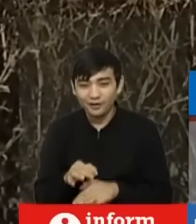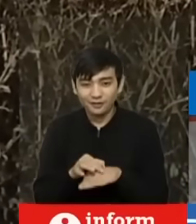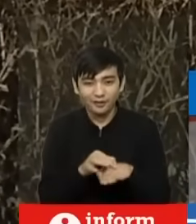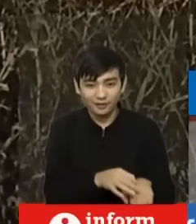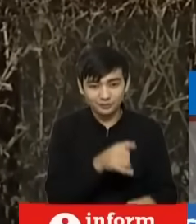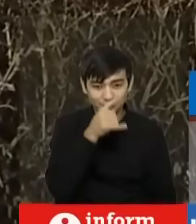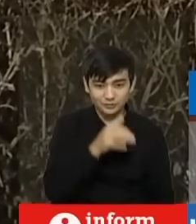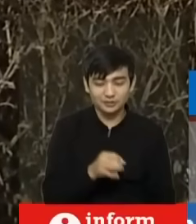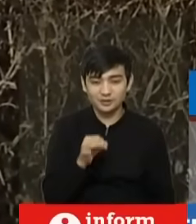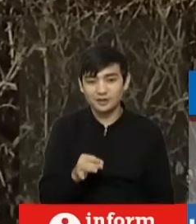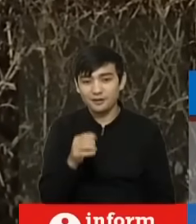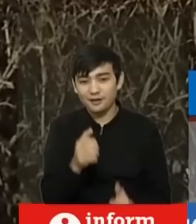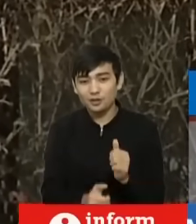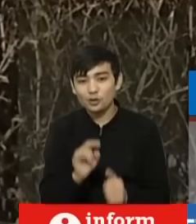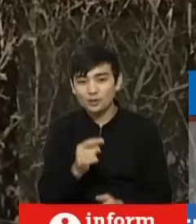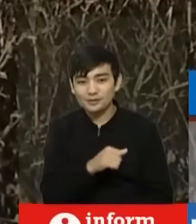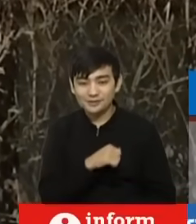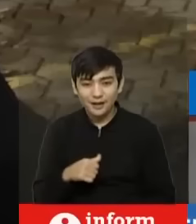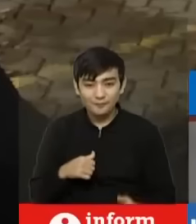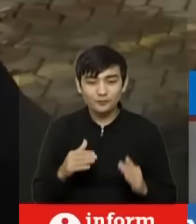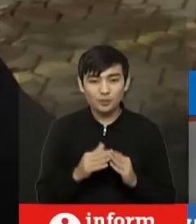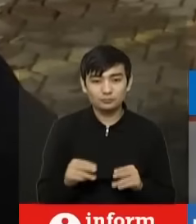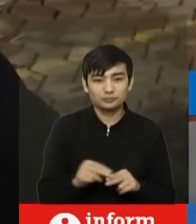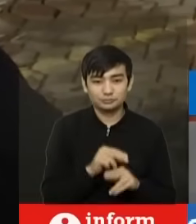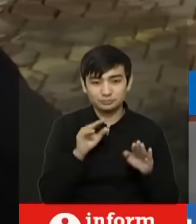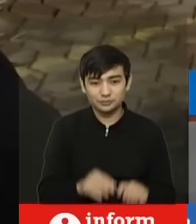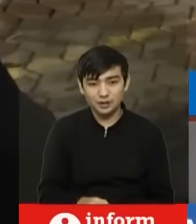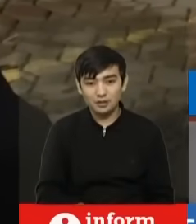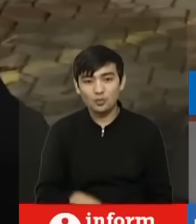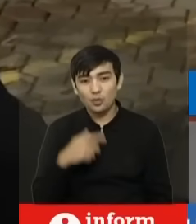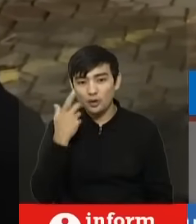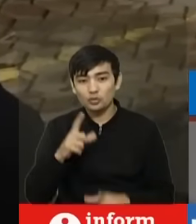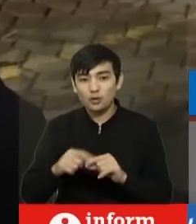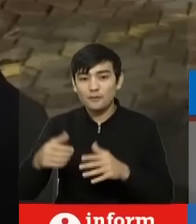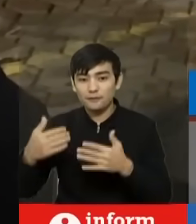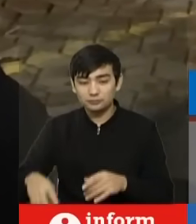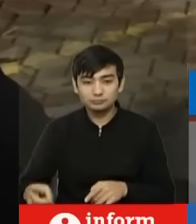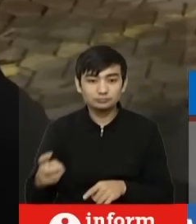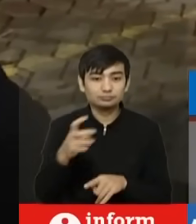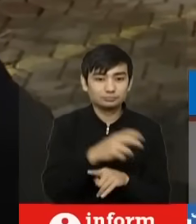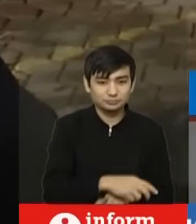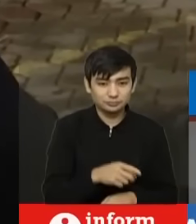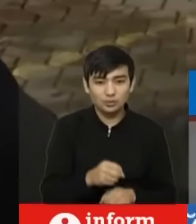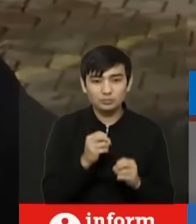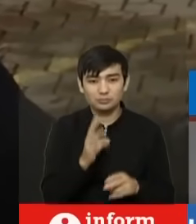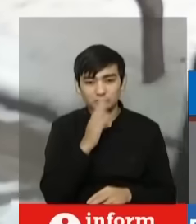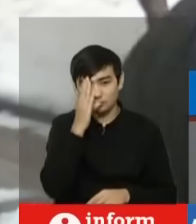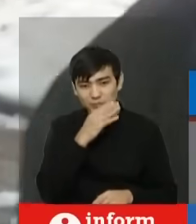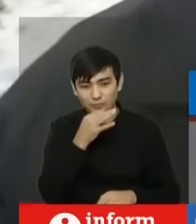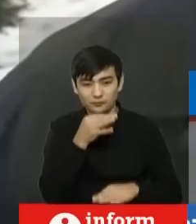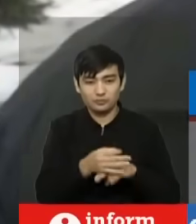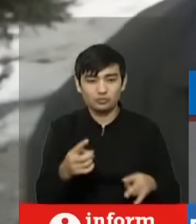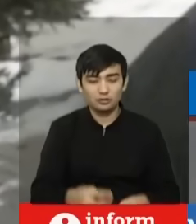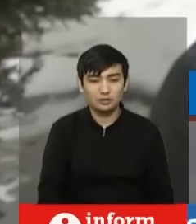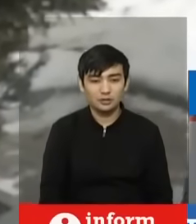Әр баланы шығарсын. Әр балаға өзі үйде тәрбие беру керек. Мектептен шыққан кезде ата-ана қауіпсіздігіне жауап береді деп ойлаймын.